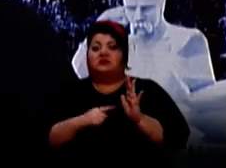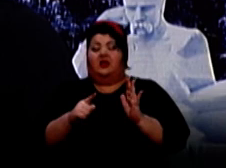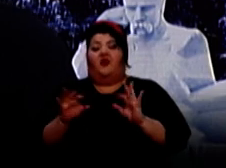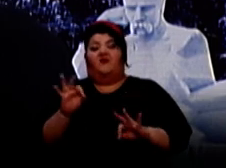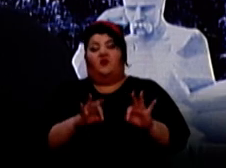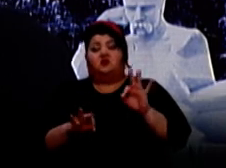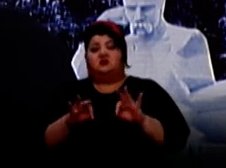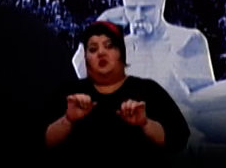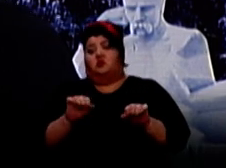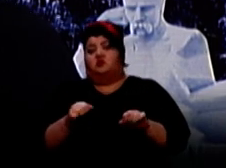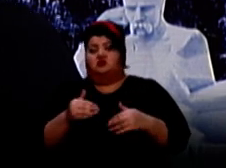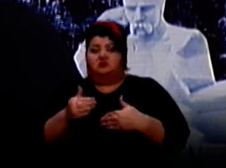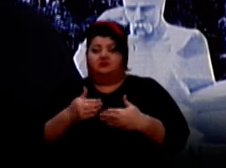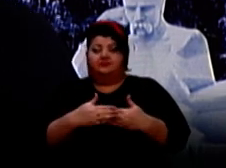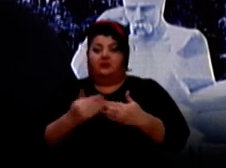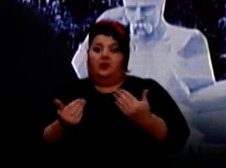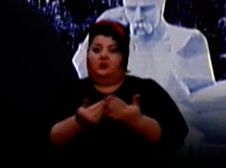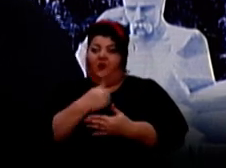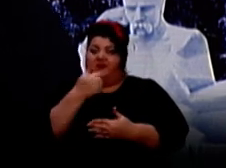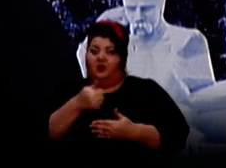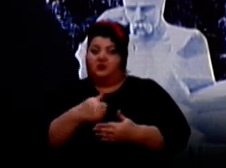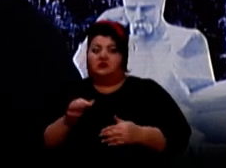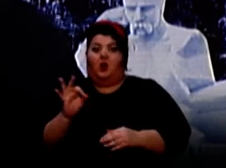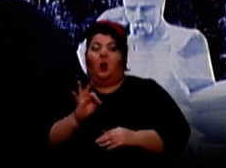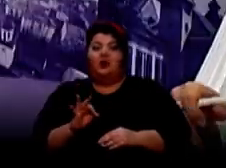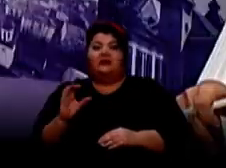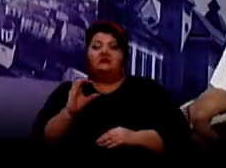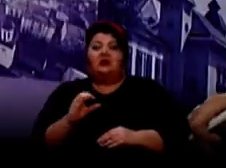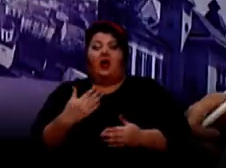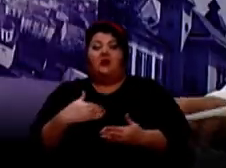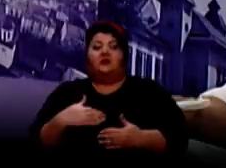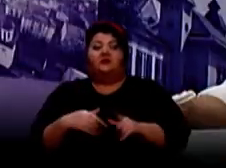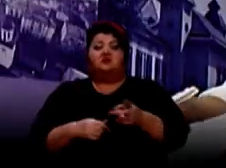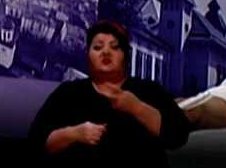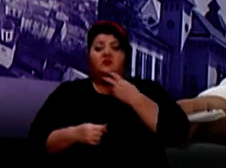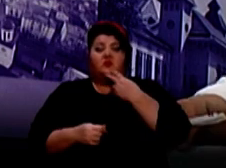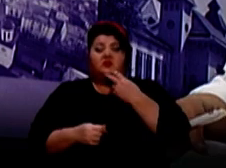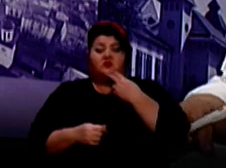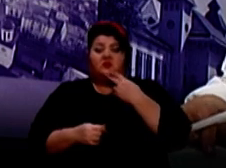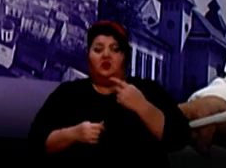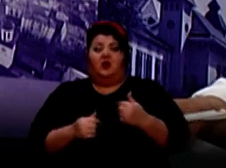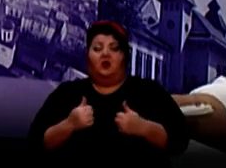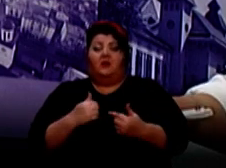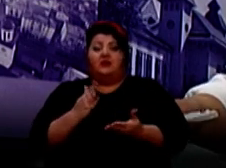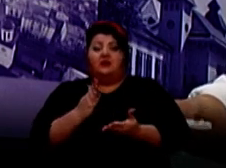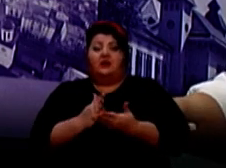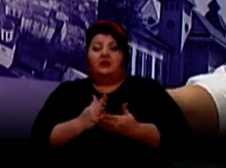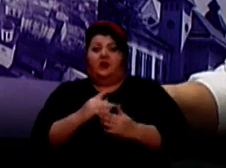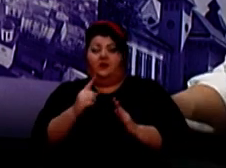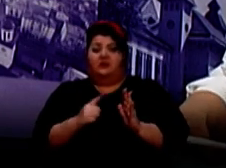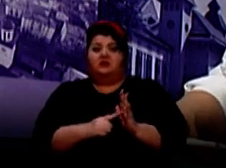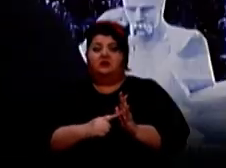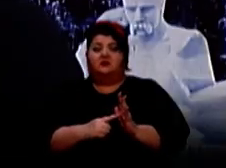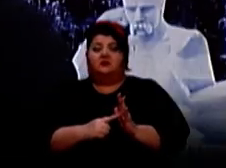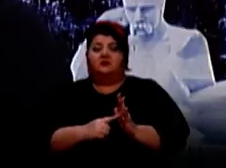то ще й до Нового року. Угу. Олександр Сергійович, навіщо ви посміхаєтесь? У мене до вас одне єдине питання. Ні,